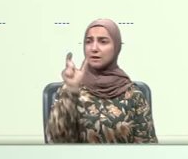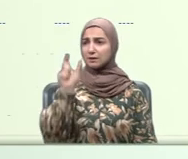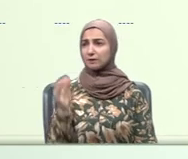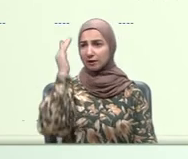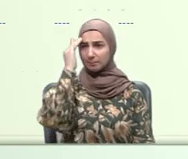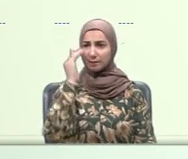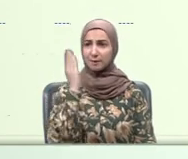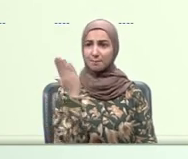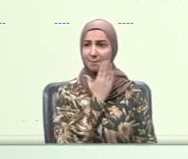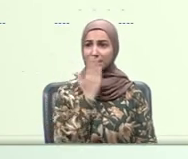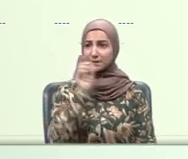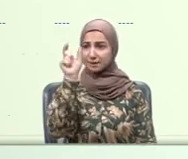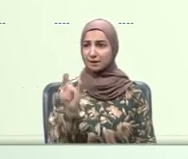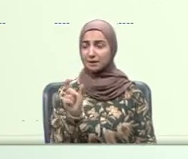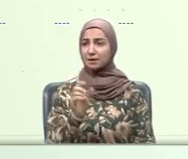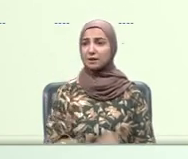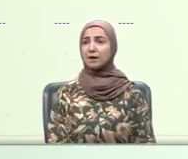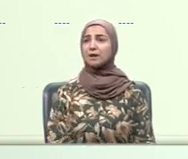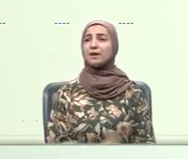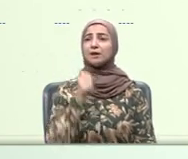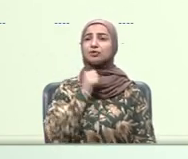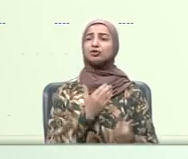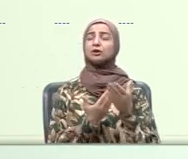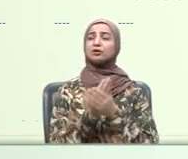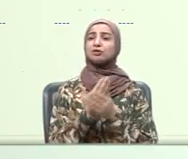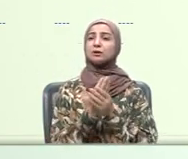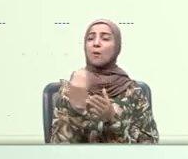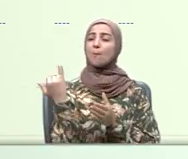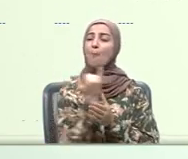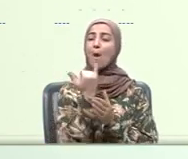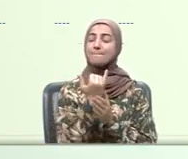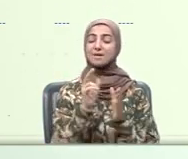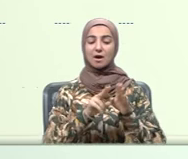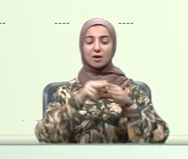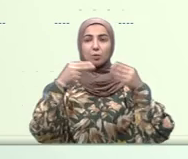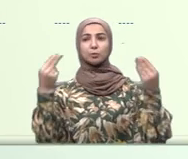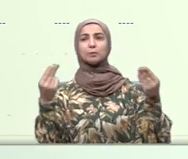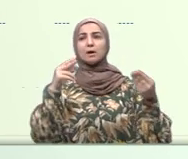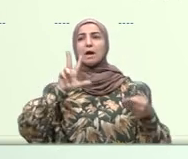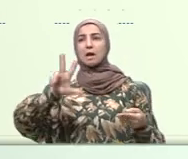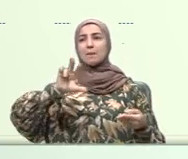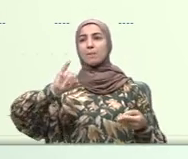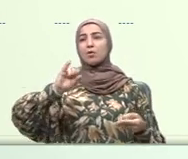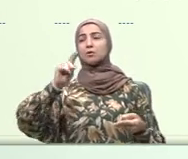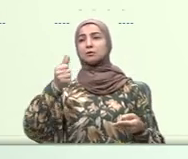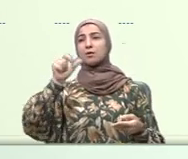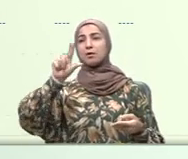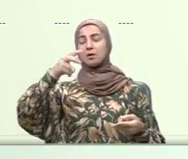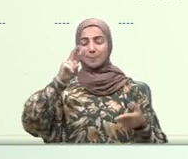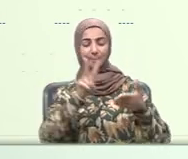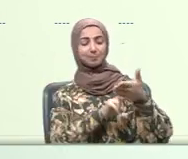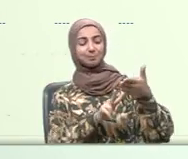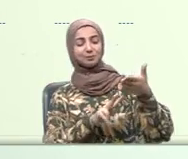عزيز الطالب الآراء الإيجابية حول موضوع أهمية المطالعة. الهدف الثاني أن تتوخى الموضوعية